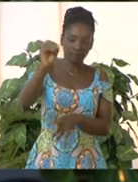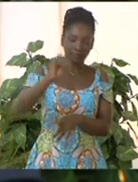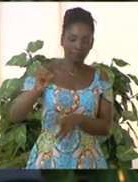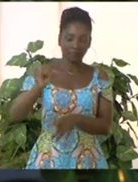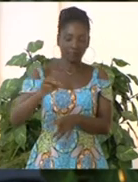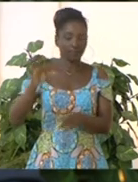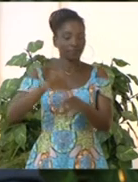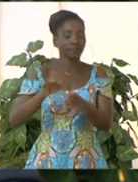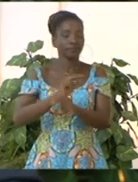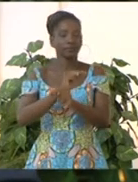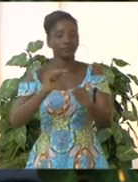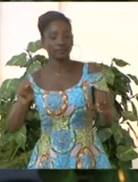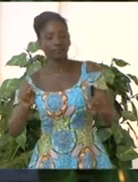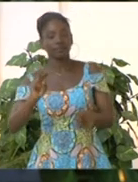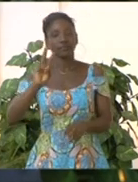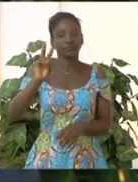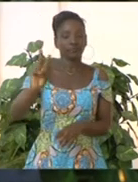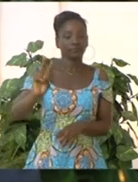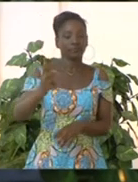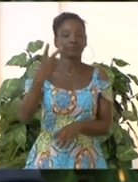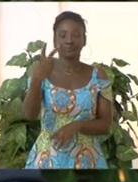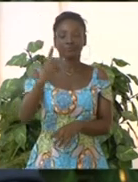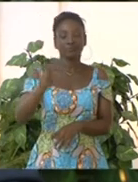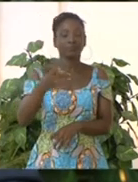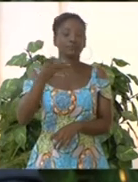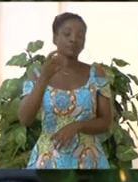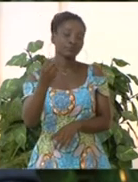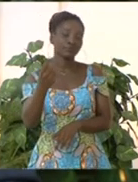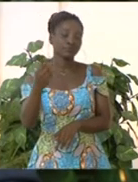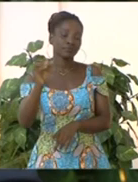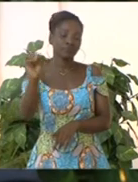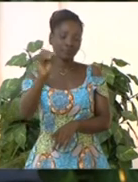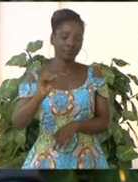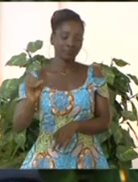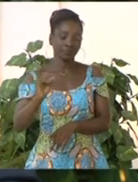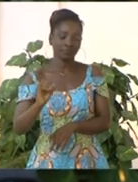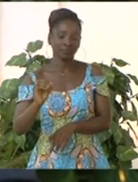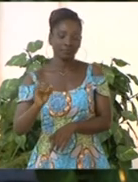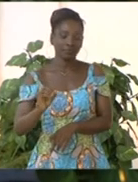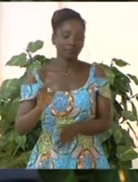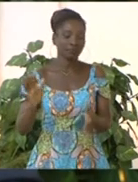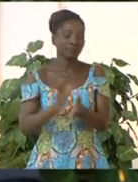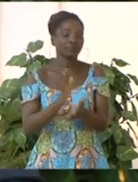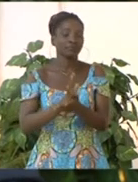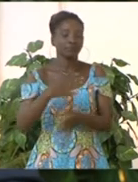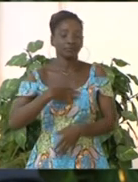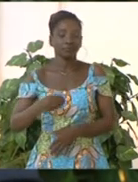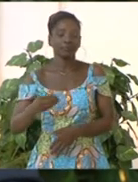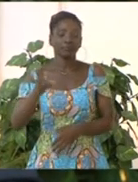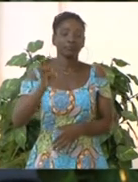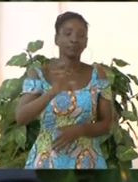soit 2,11 pour cent le teint blanc 610 soit